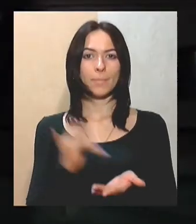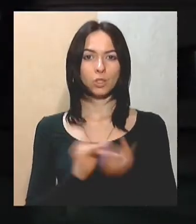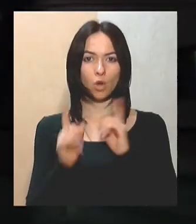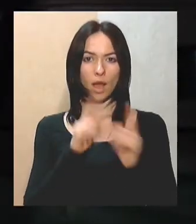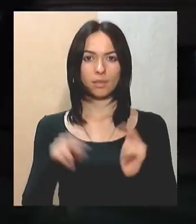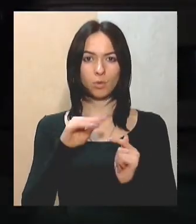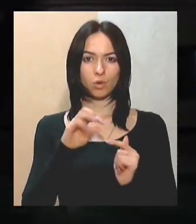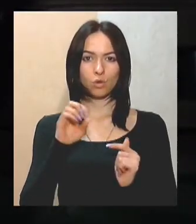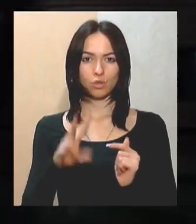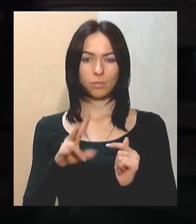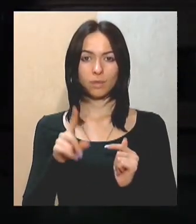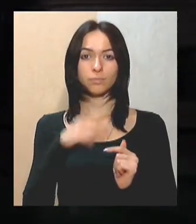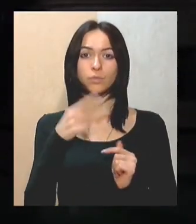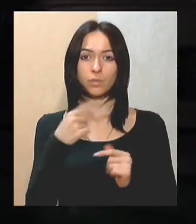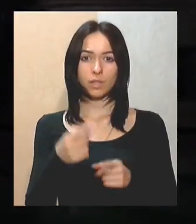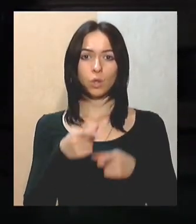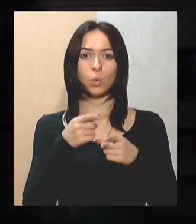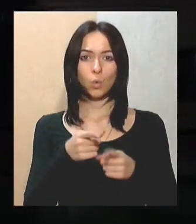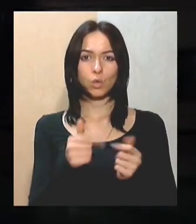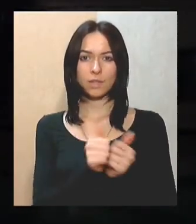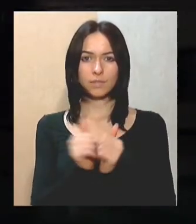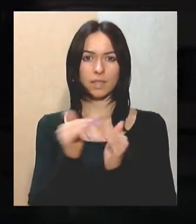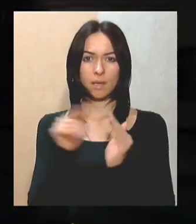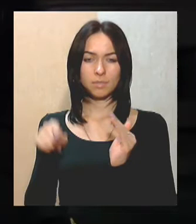говорять, угрози сусіднім зданням нет.